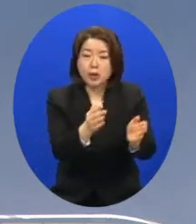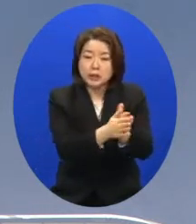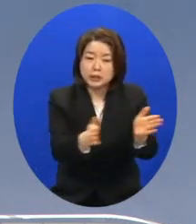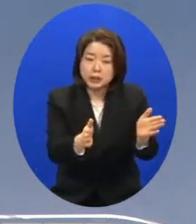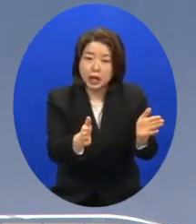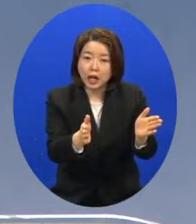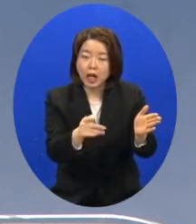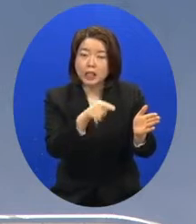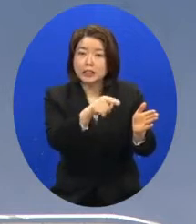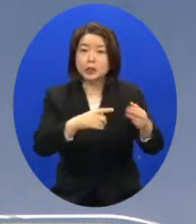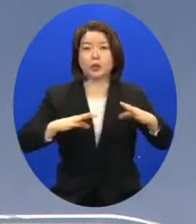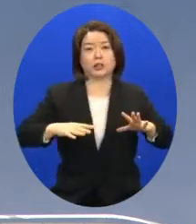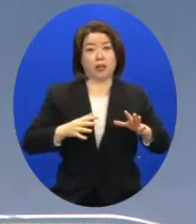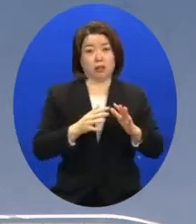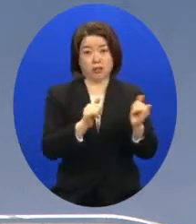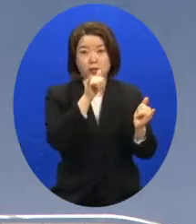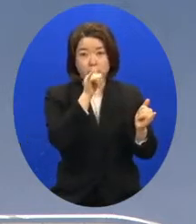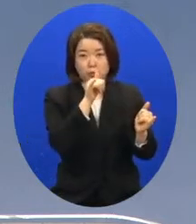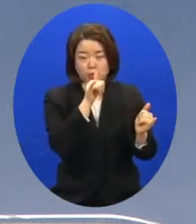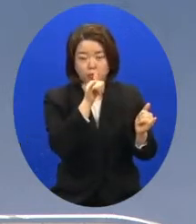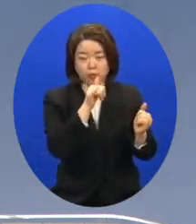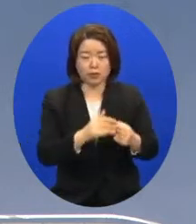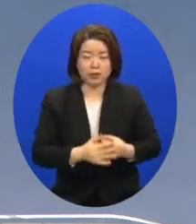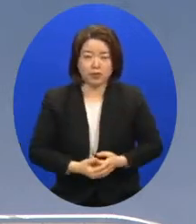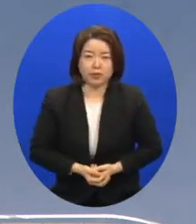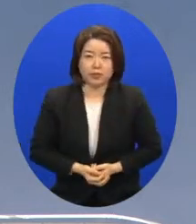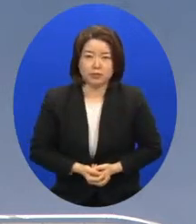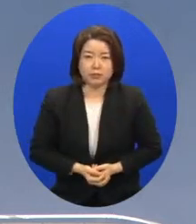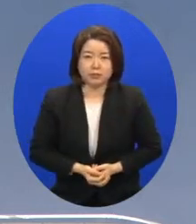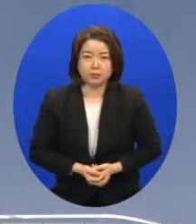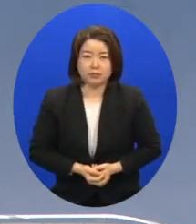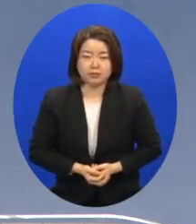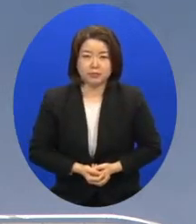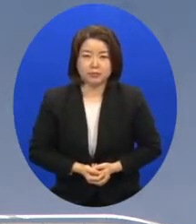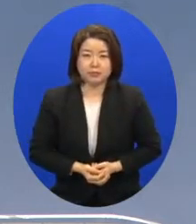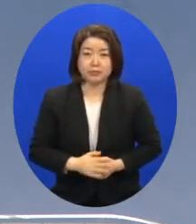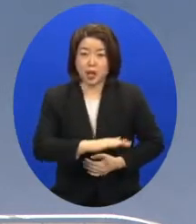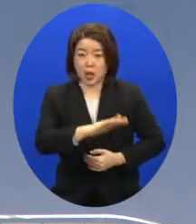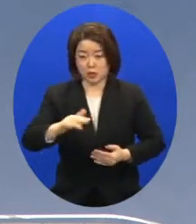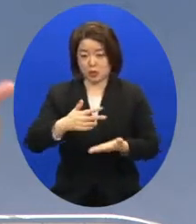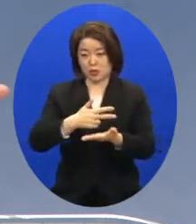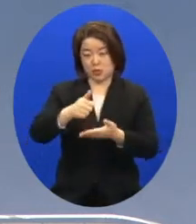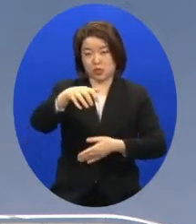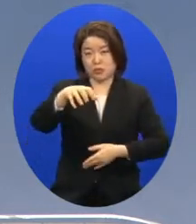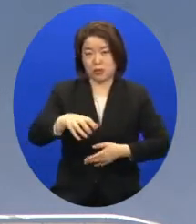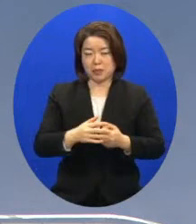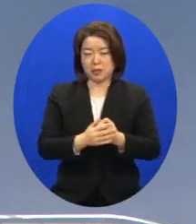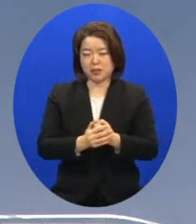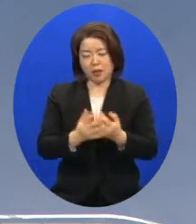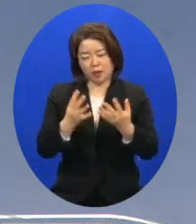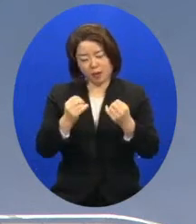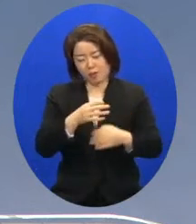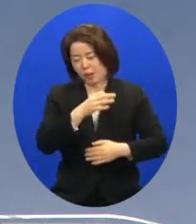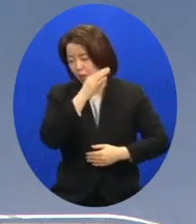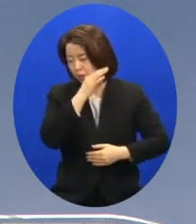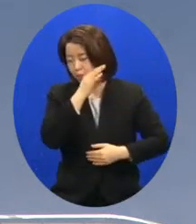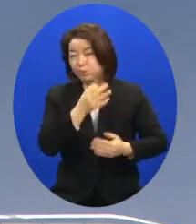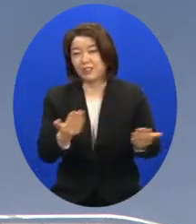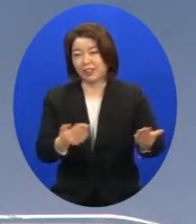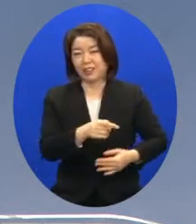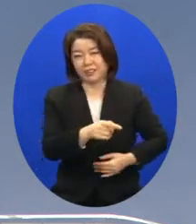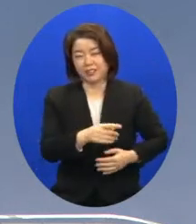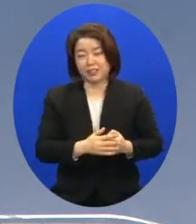자랑인 그런 사람들이 있습니다 우리 주님 앞에서 얼마나 창피한 일 아